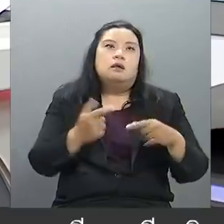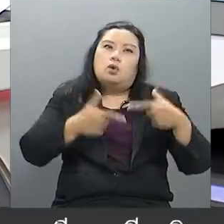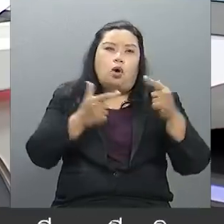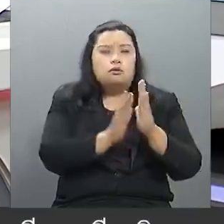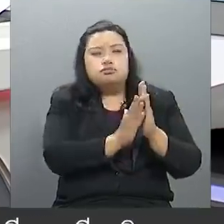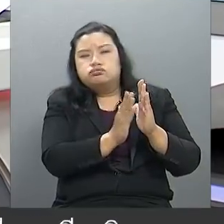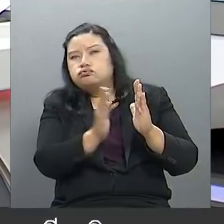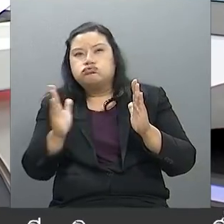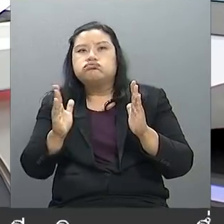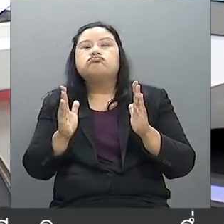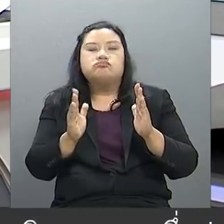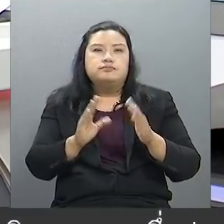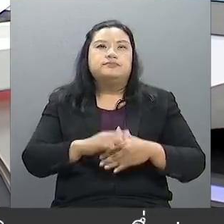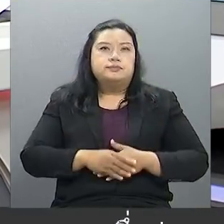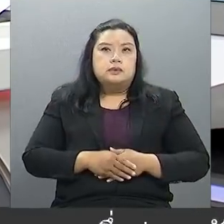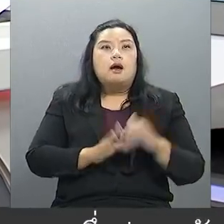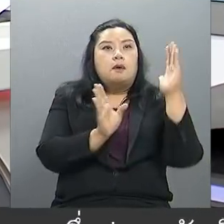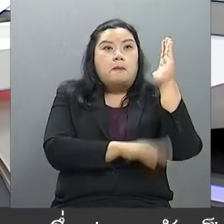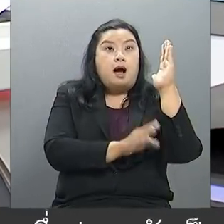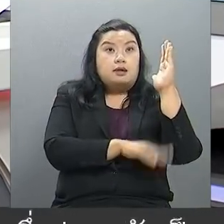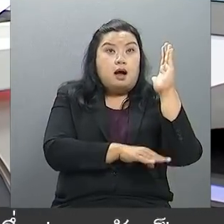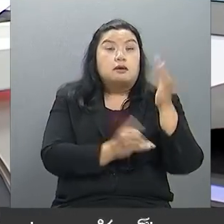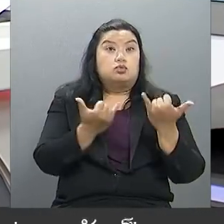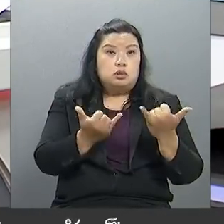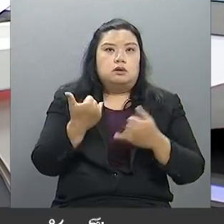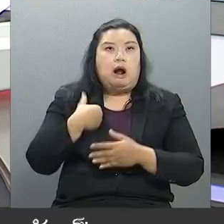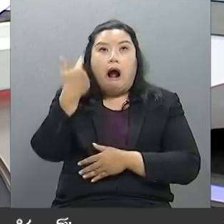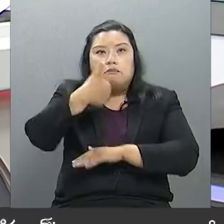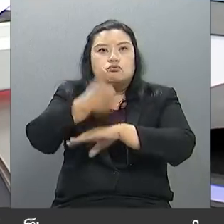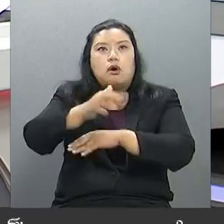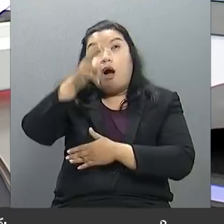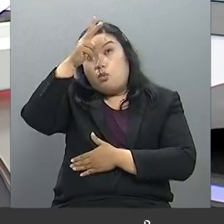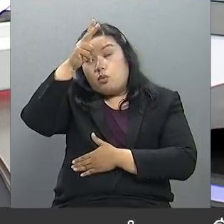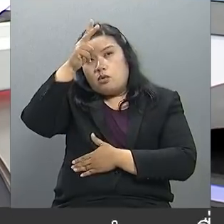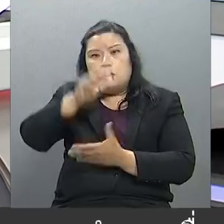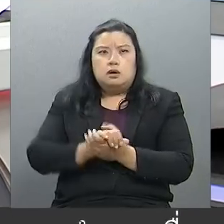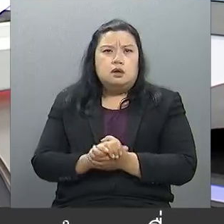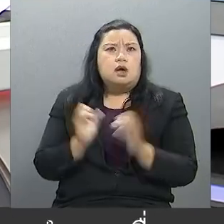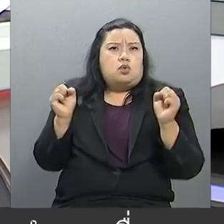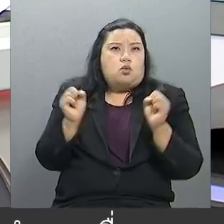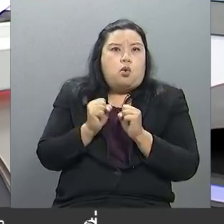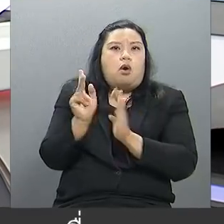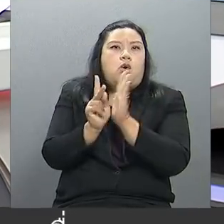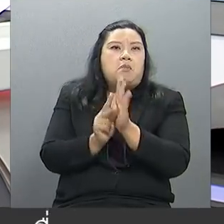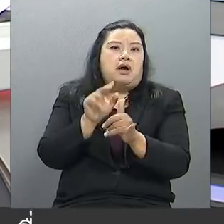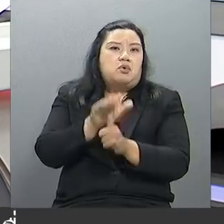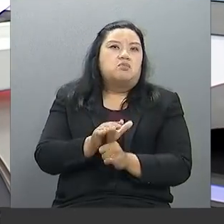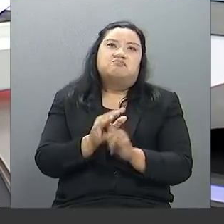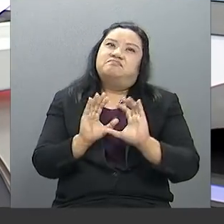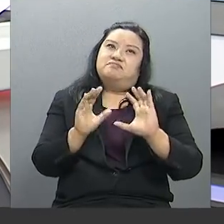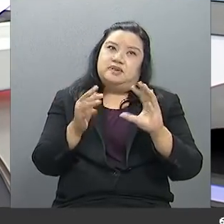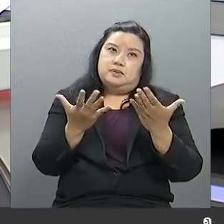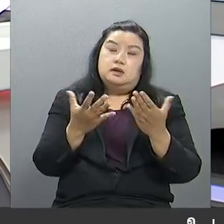ผู้ชมคะไปพื้นที่ภาคใต้ค่ะมีรายงานว่ากลุ่มผู้มีอิทธิพลข้อหอยยังไม่เกรงกลัวต่อกฎหมายนะคะล่าสุดช่วงเช้าที่ผ่านมาได้